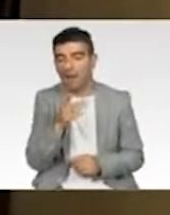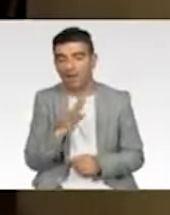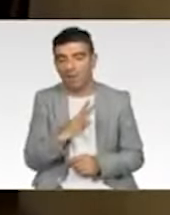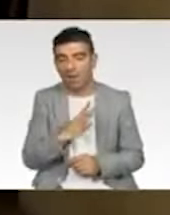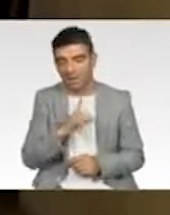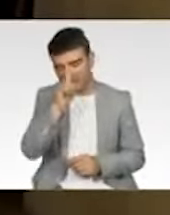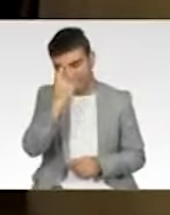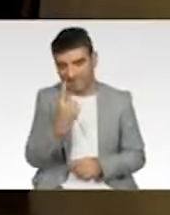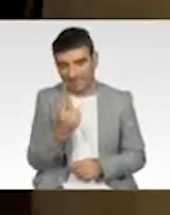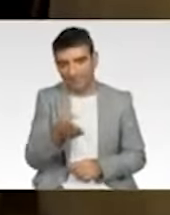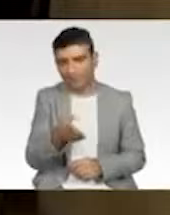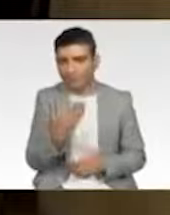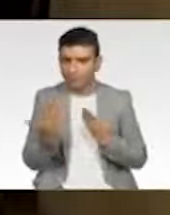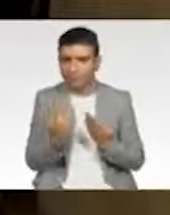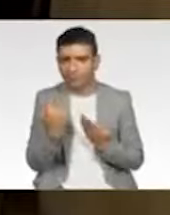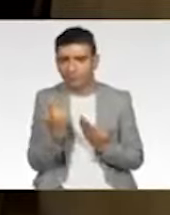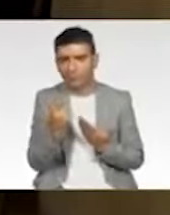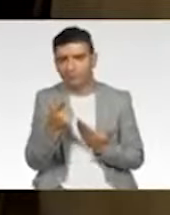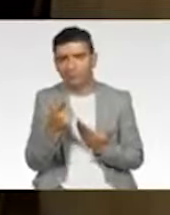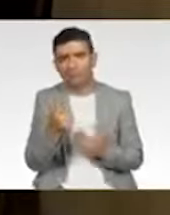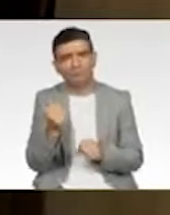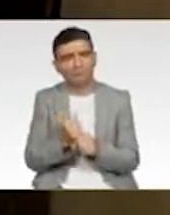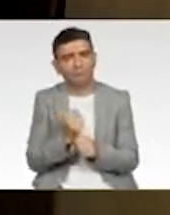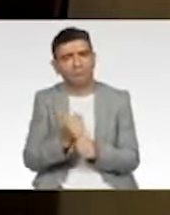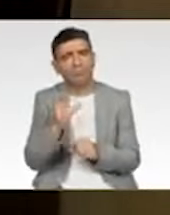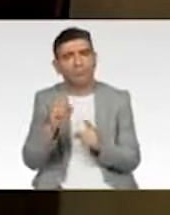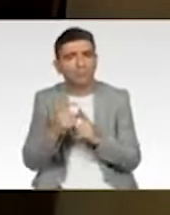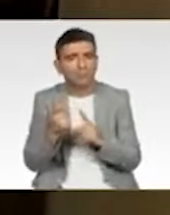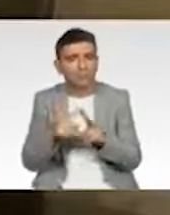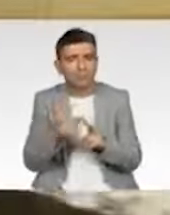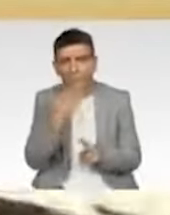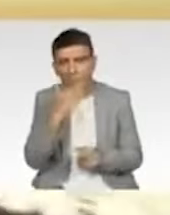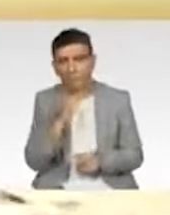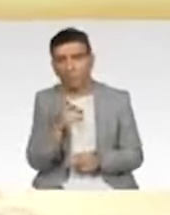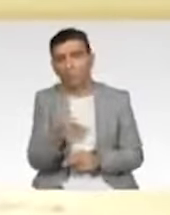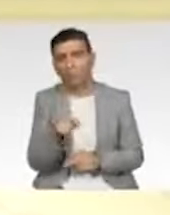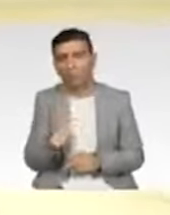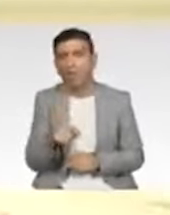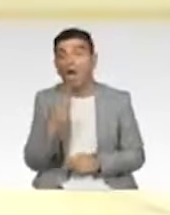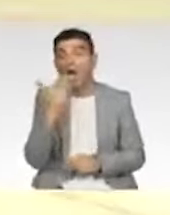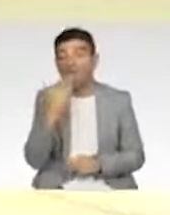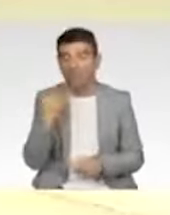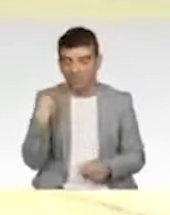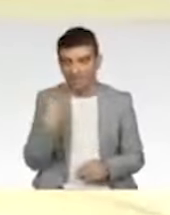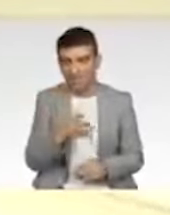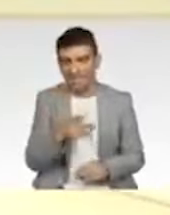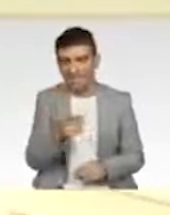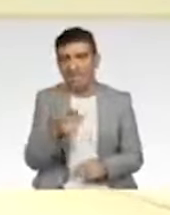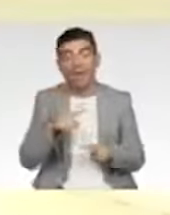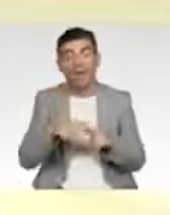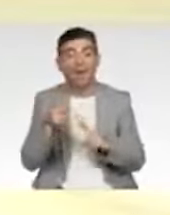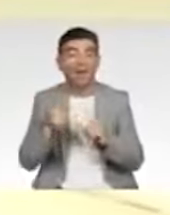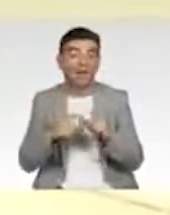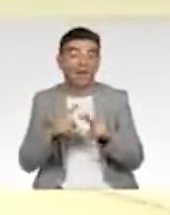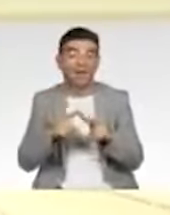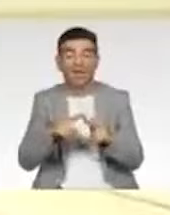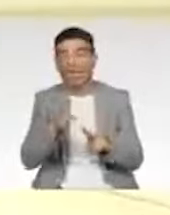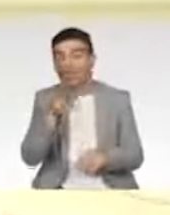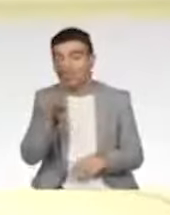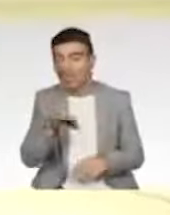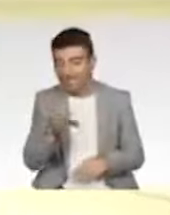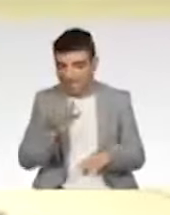vardır sadece. Herhangi bir odunsu kısmı yoktur. Çünkü odunsu kısım çaya acılık verir. Evet Alişan, çayı